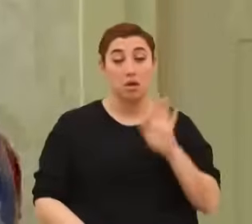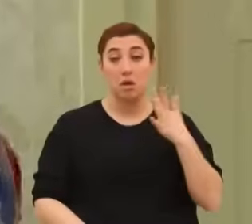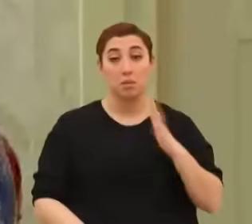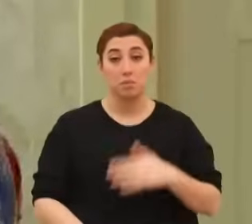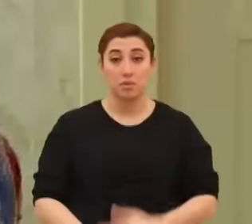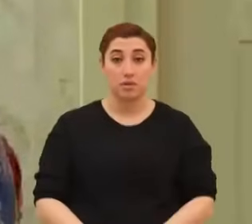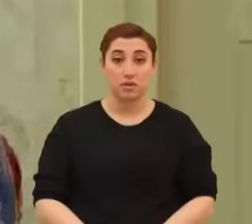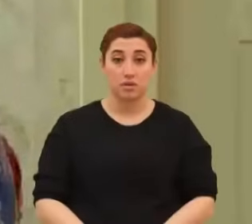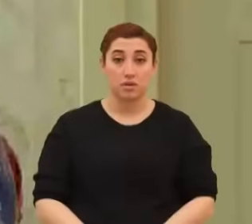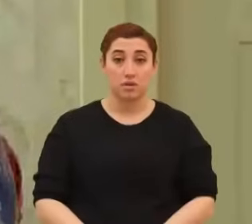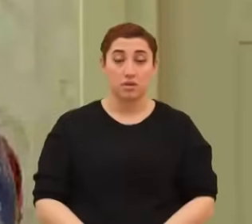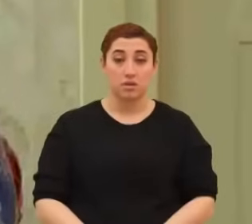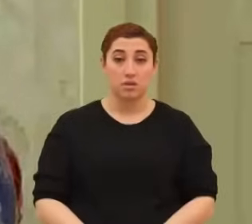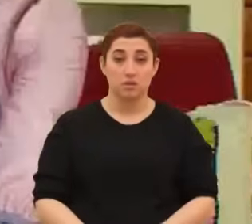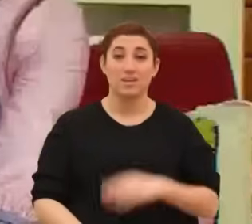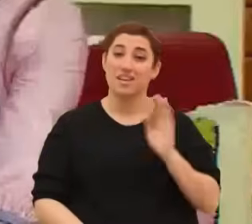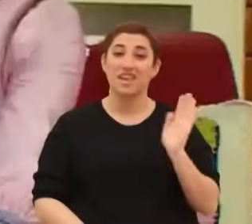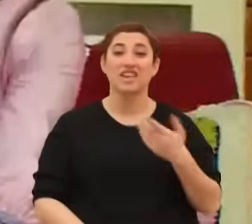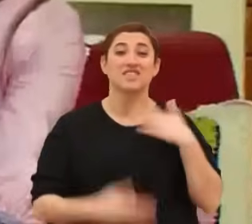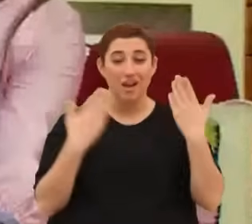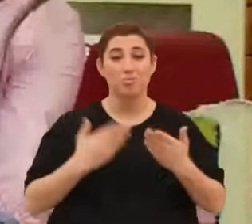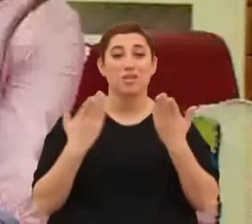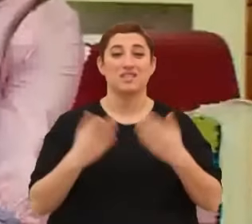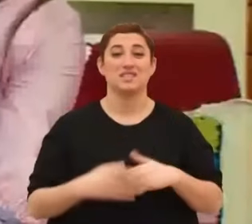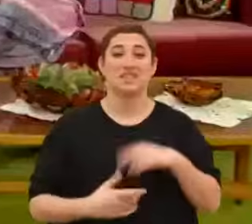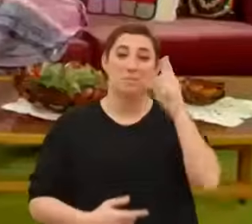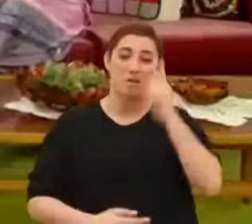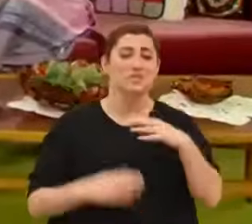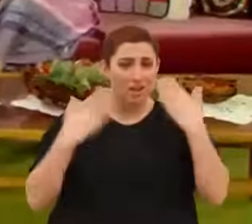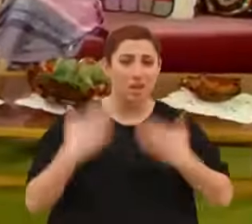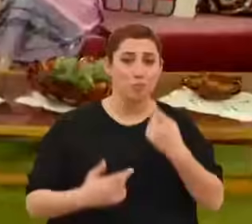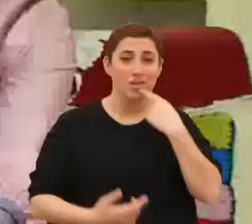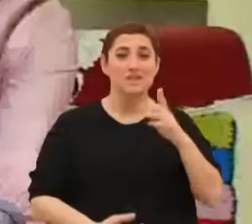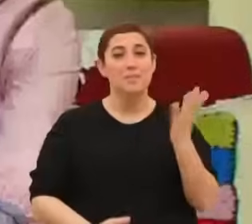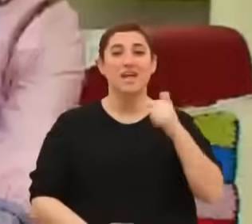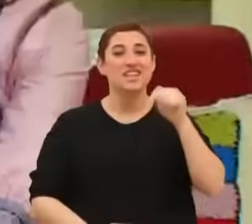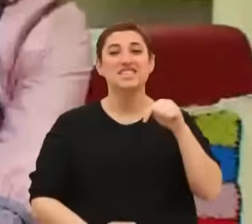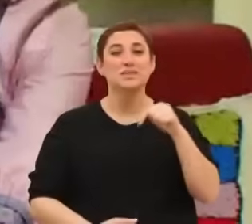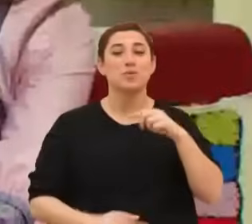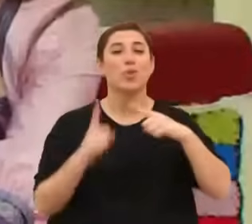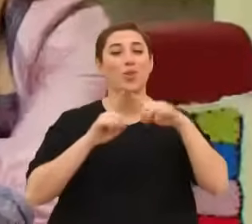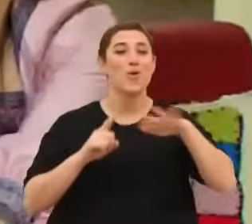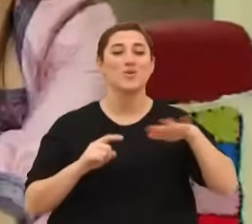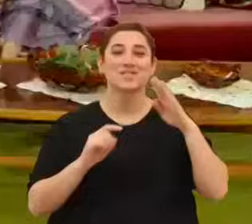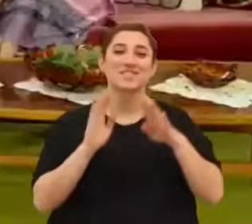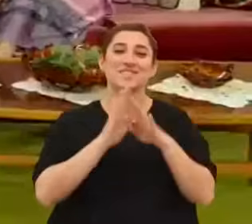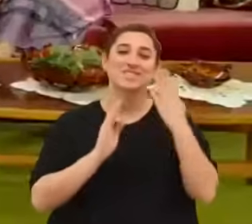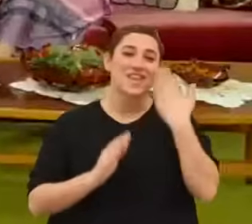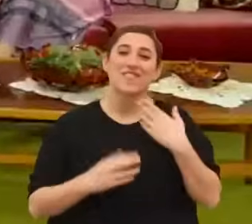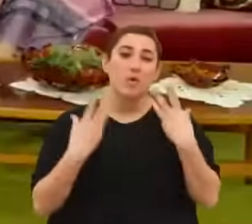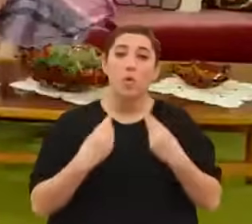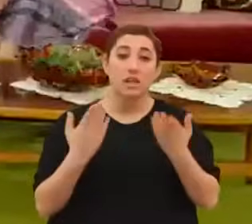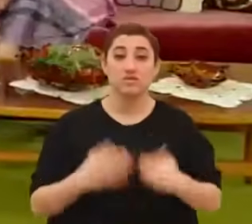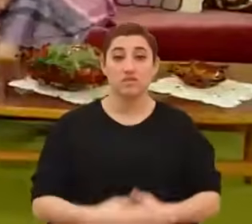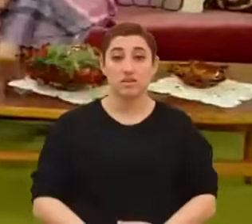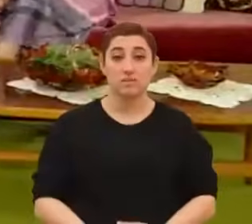Galiba. Ay keşke he deseydin ya. Başında he deseydin, belki de şimdi torunlarını seviyordun sen Rukiye